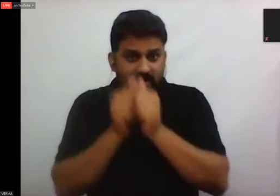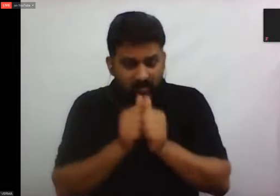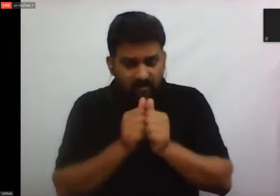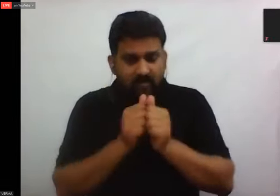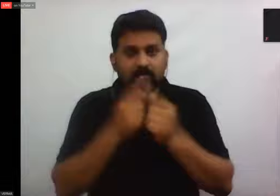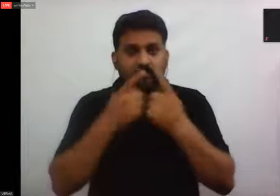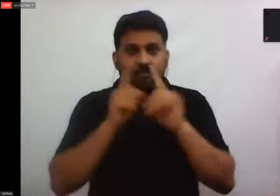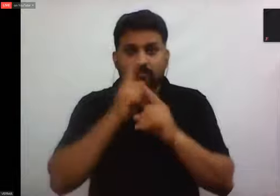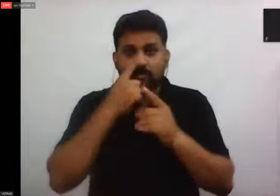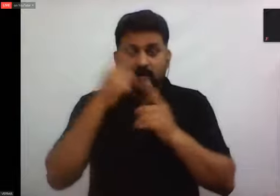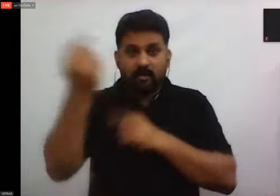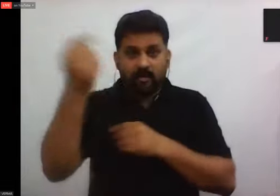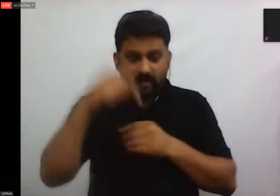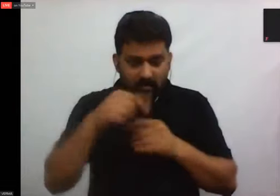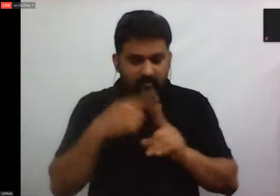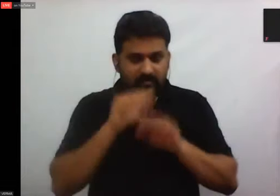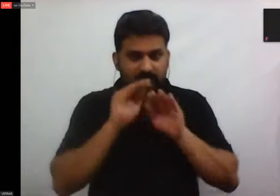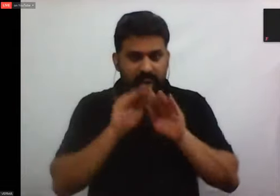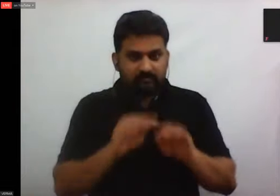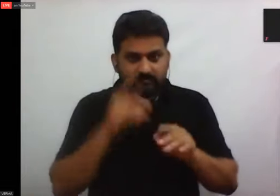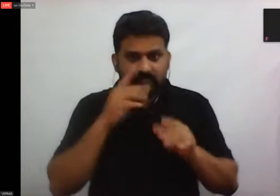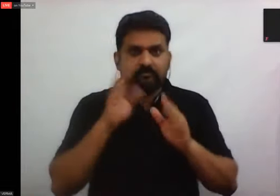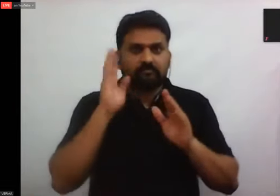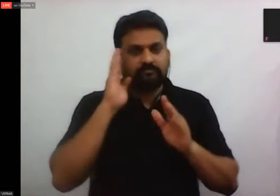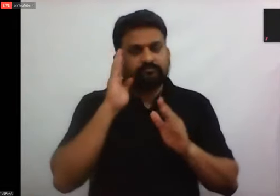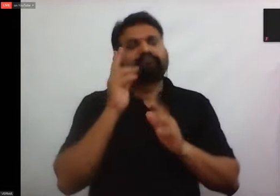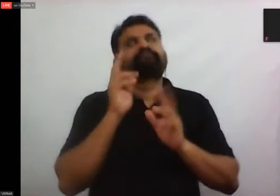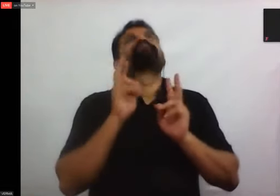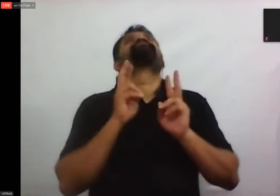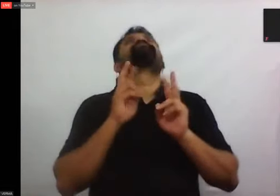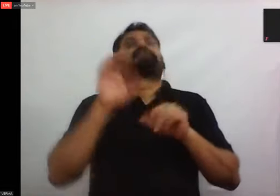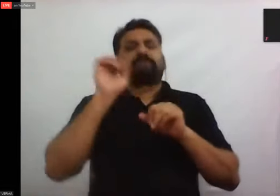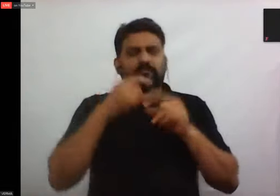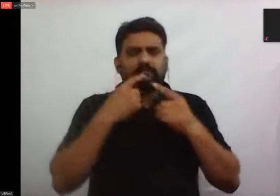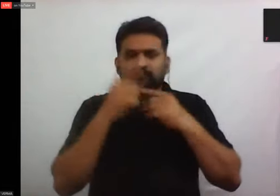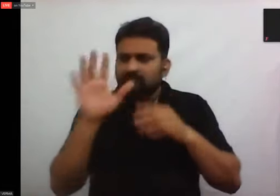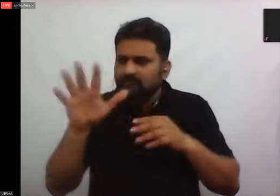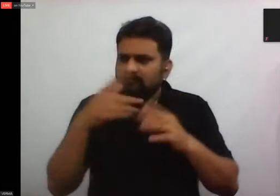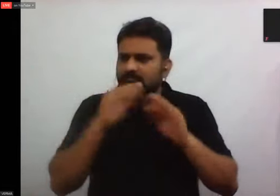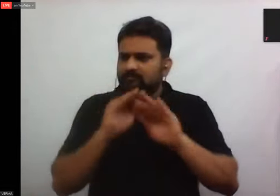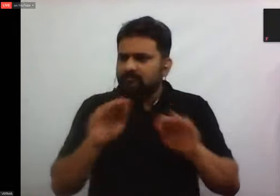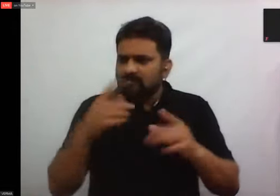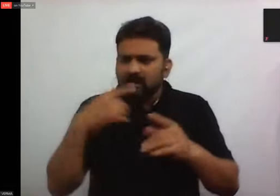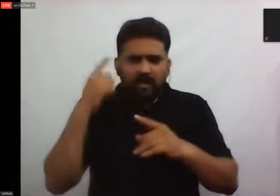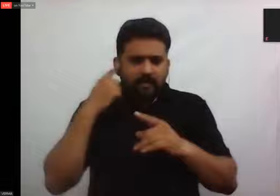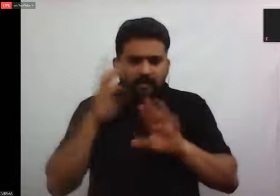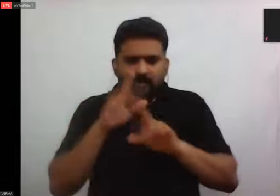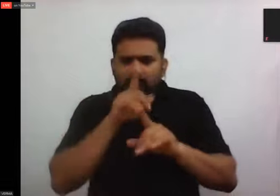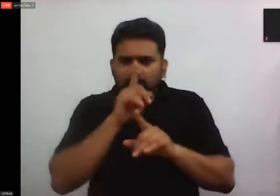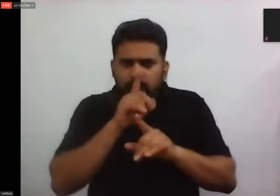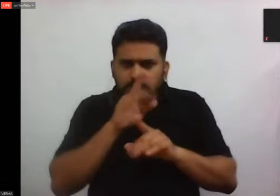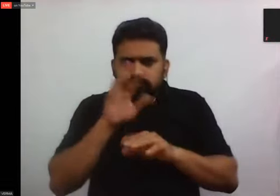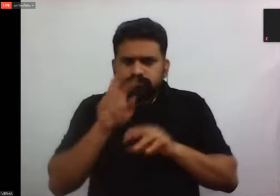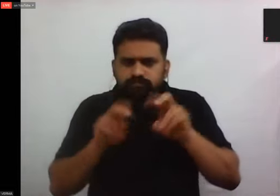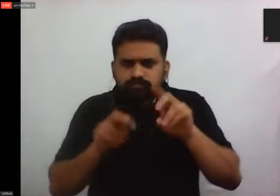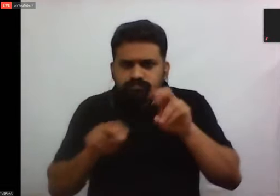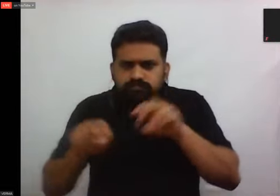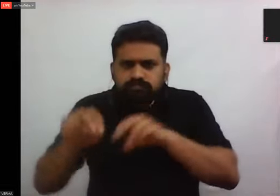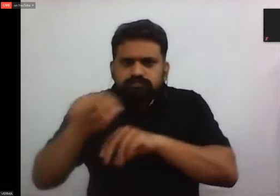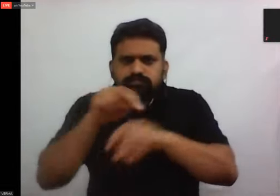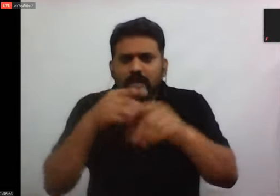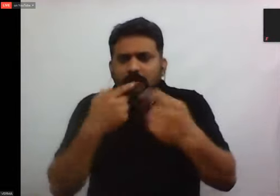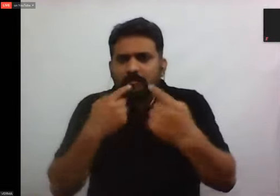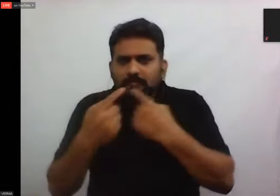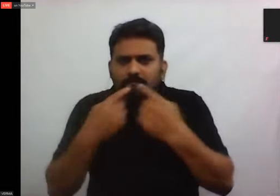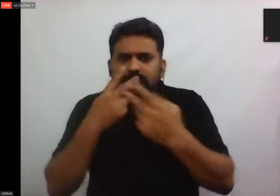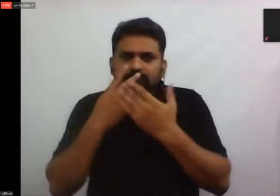रूम एंड द चाइल्ड इज लाइंग ऑन बैक मेनी टाइम्स वी से यू डोंट मेक अ साउंड एंड यू गो अराउंड बिफोर इंटरैक्टिंग